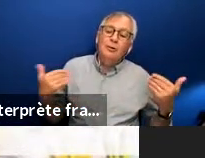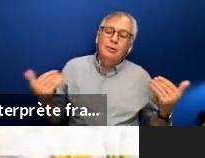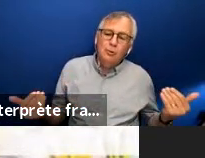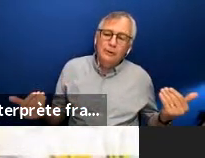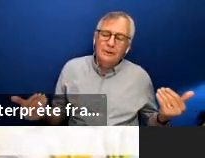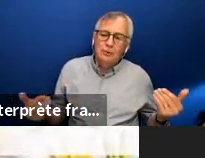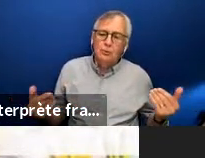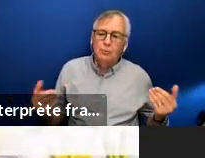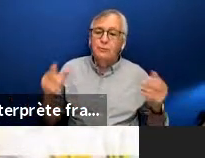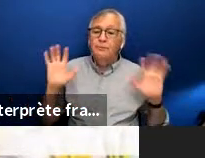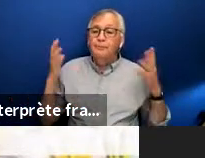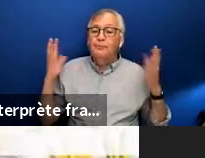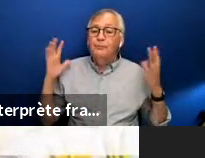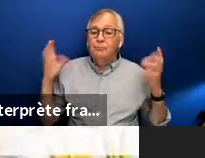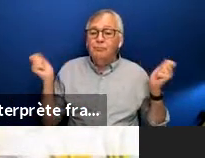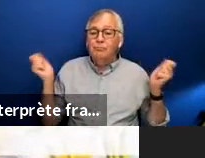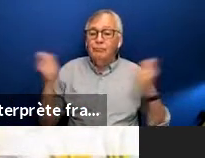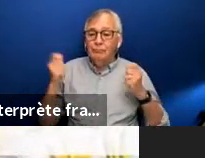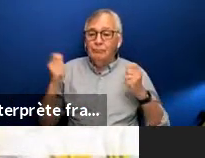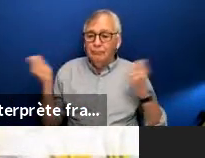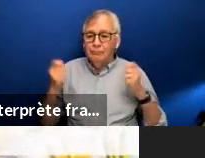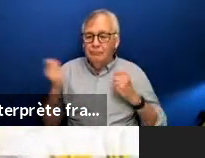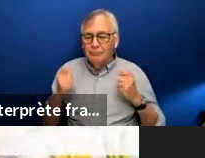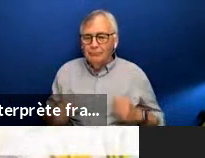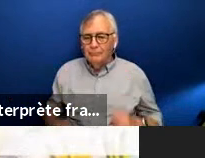de la culture des sourds.